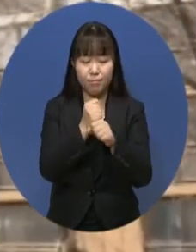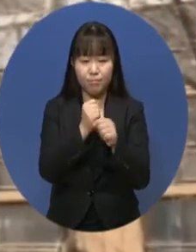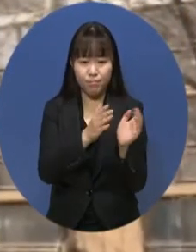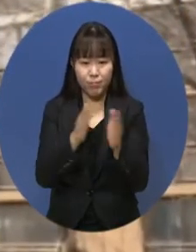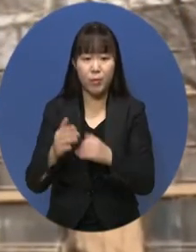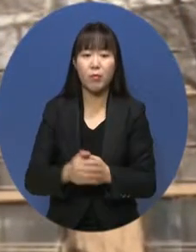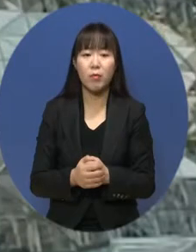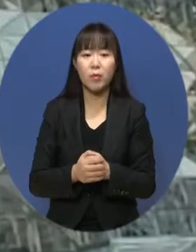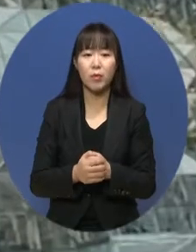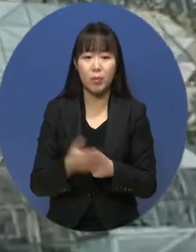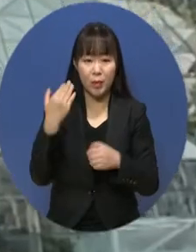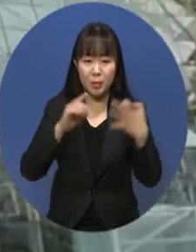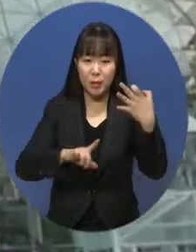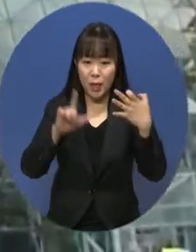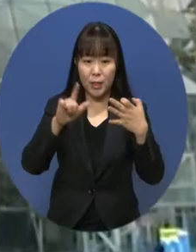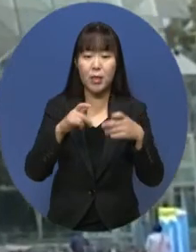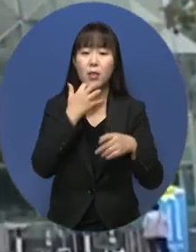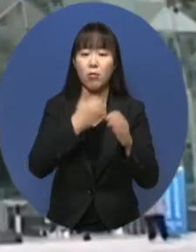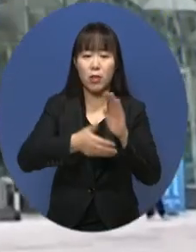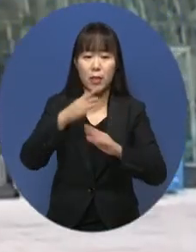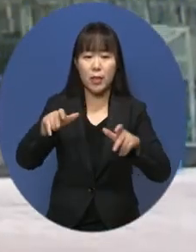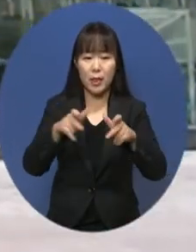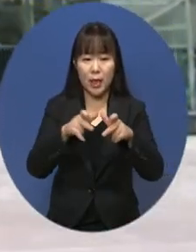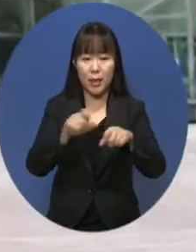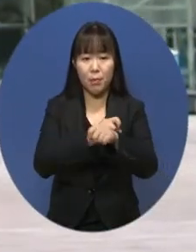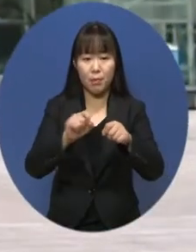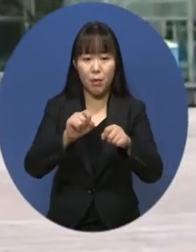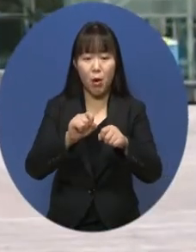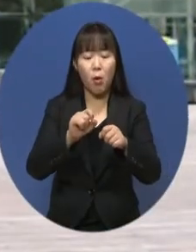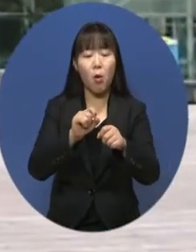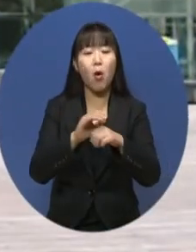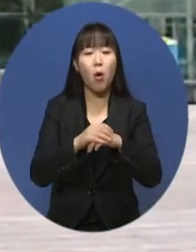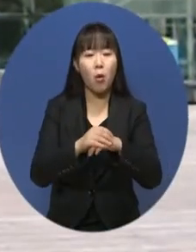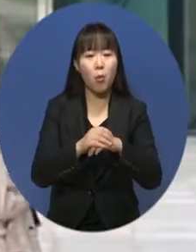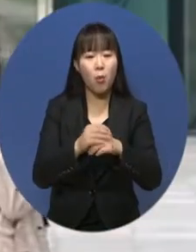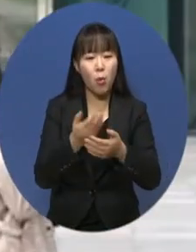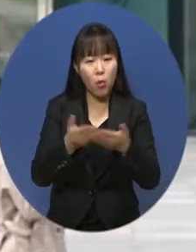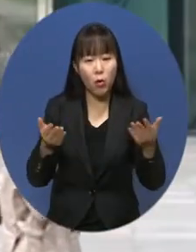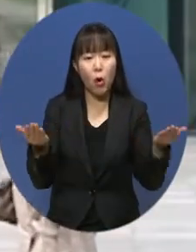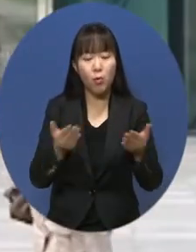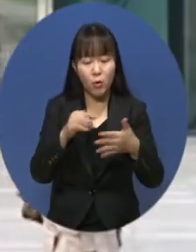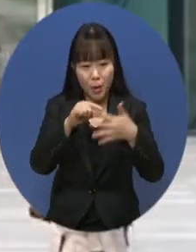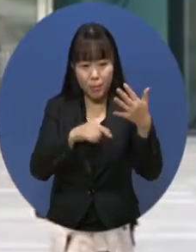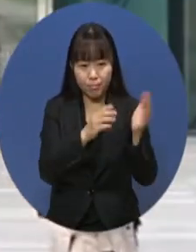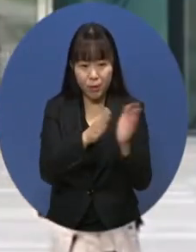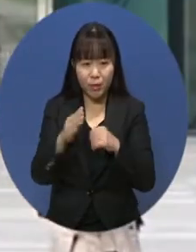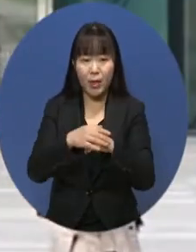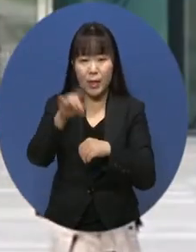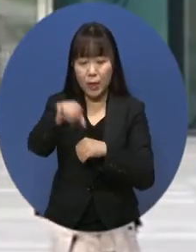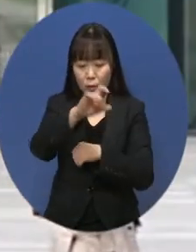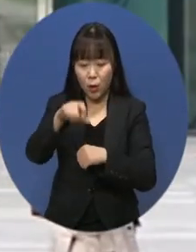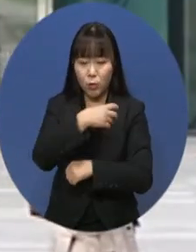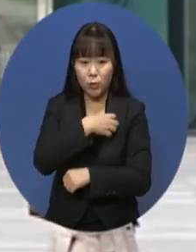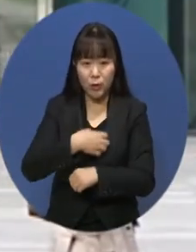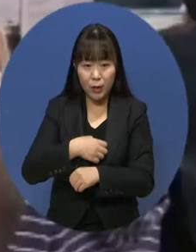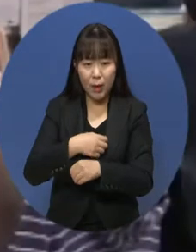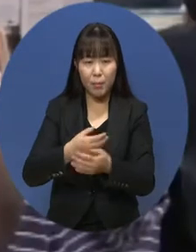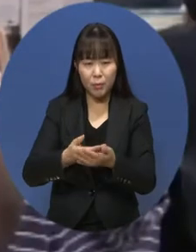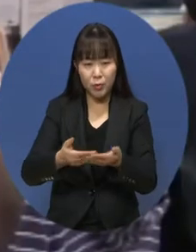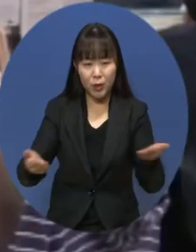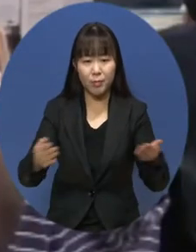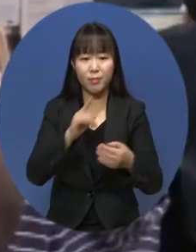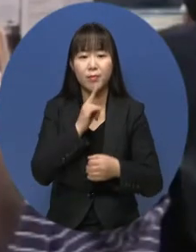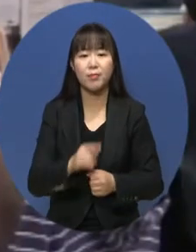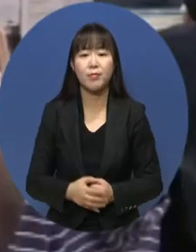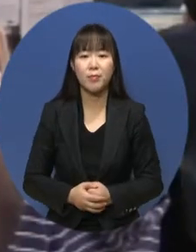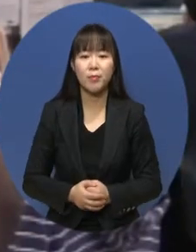지난 14일 서울시는 장애인 특별공급 업무 매뉴얼을 제작해 각 자치구와 동 주민센터에 배부했다 고